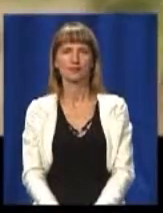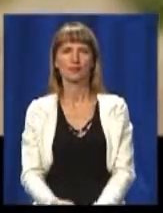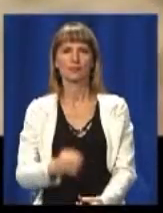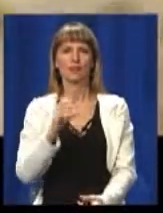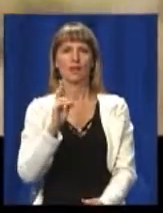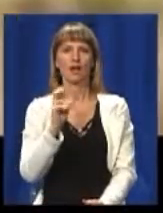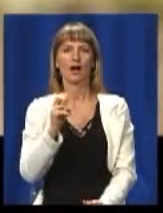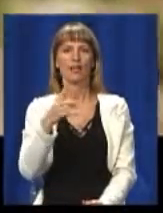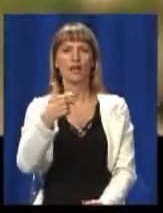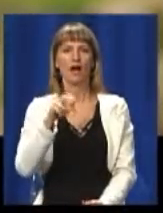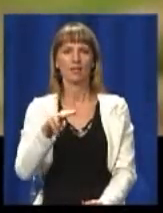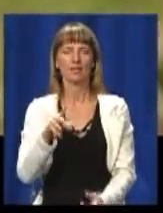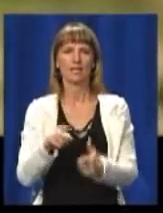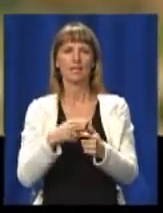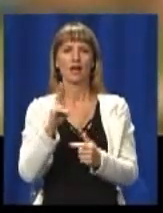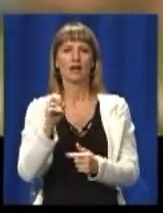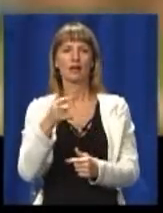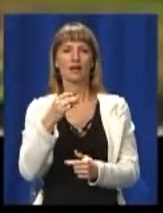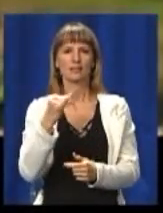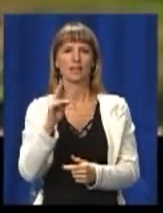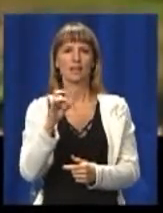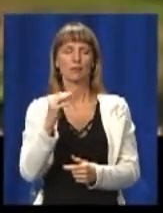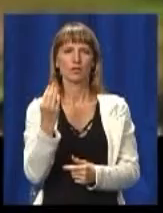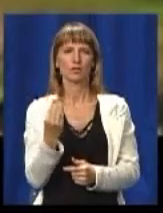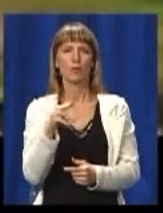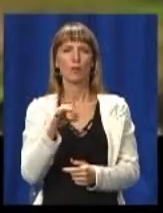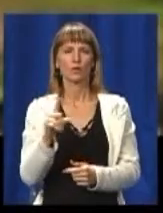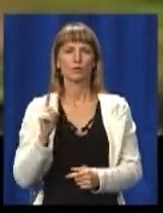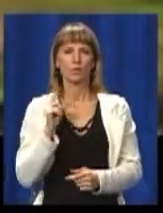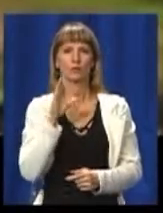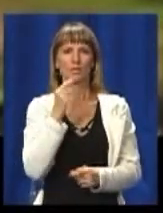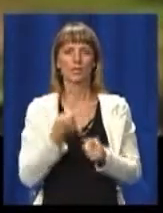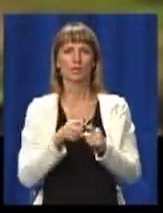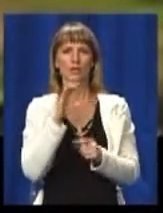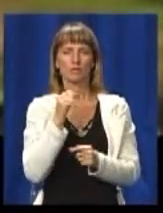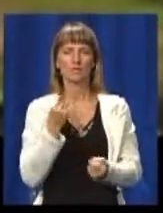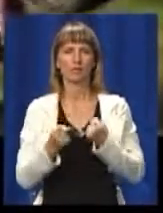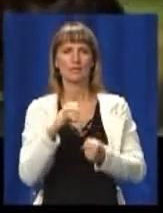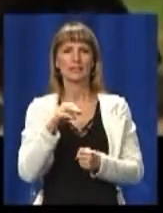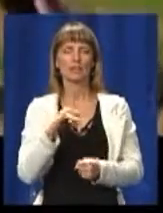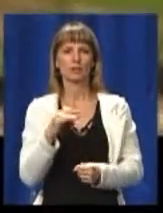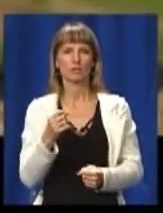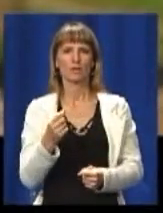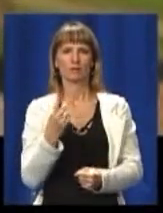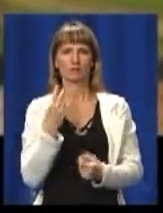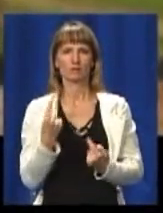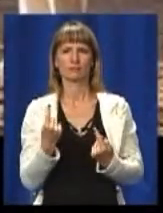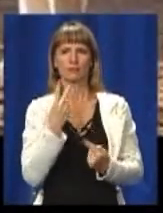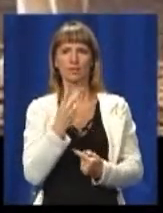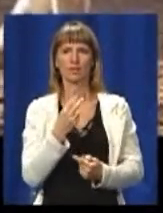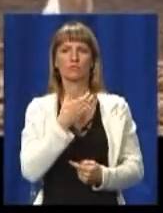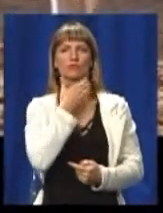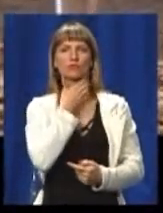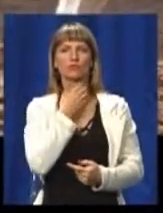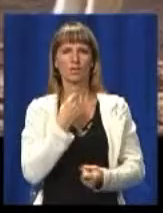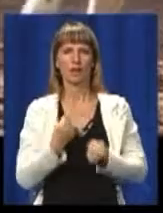Кангал або кангальський карабаш – порода службових псів. Ці собаки міцної статури, значного вигляду. Шия потужна,